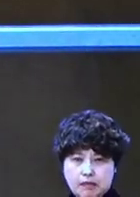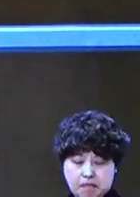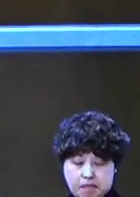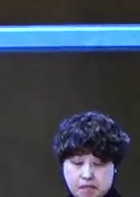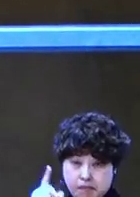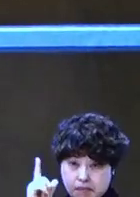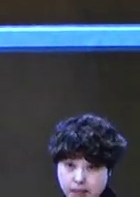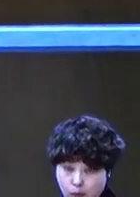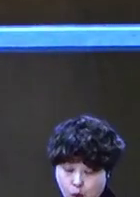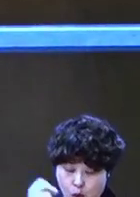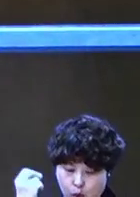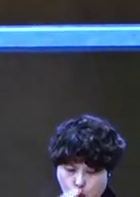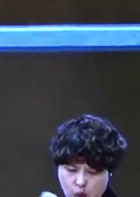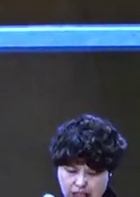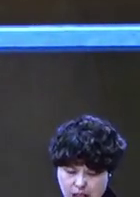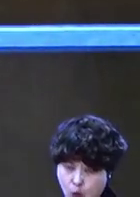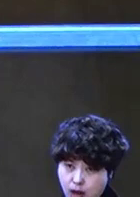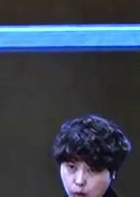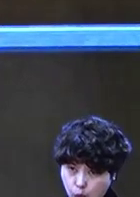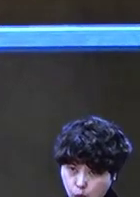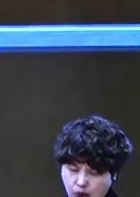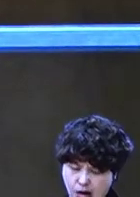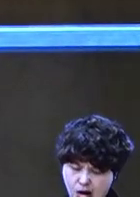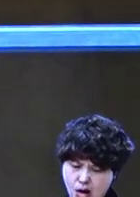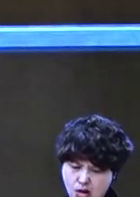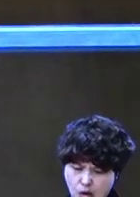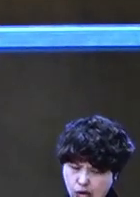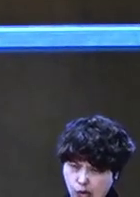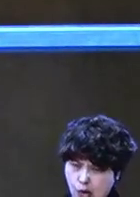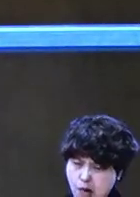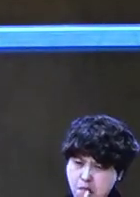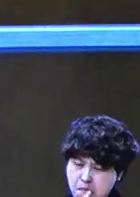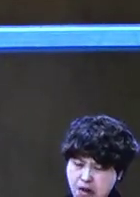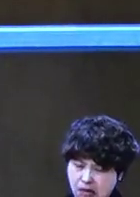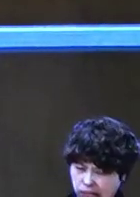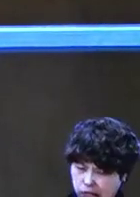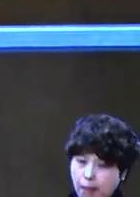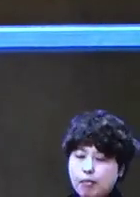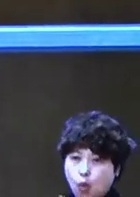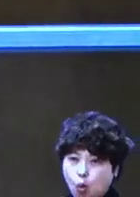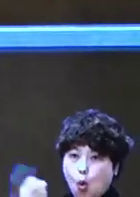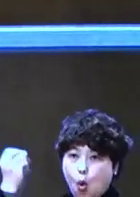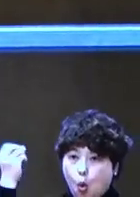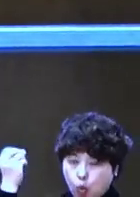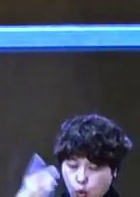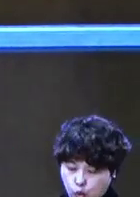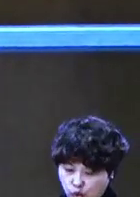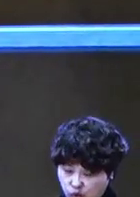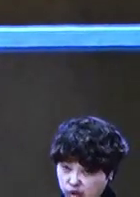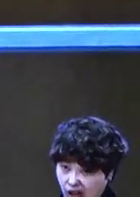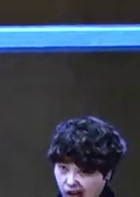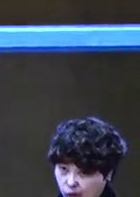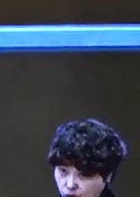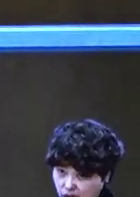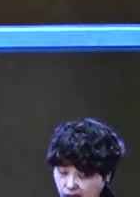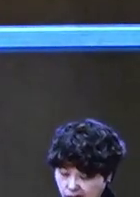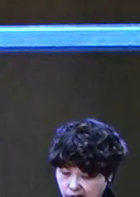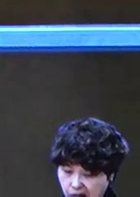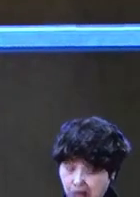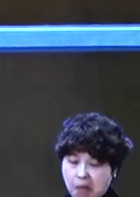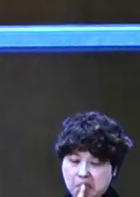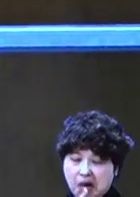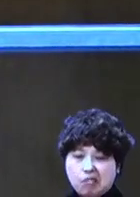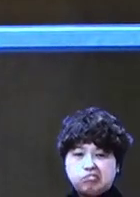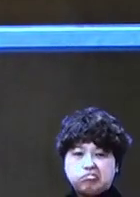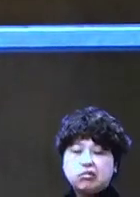기회소득이 경기도를 갉아먹고 온 동네에 떠발린 투자 유치는 허상의 숫자 노름에